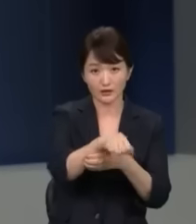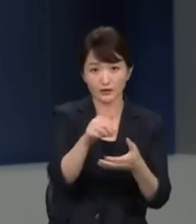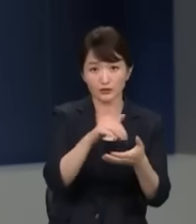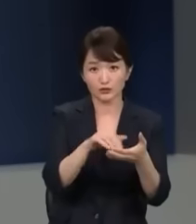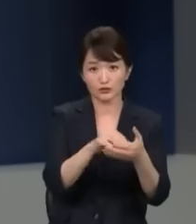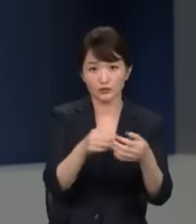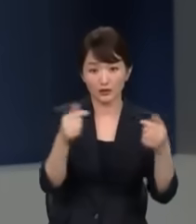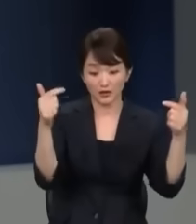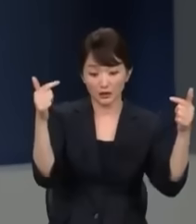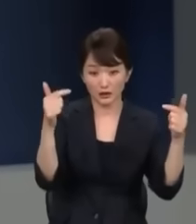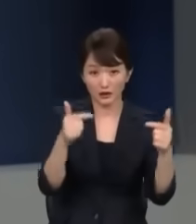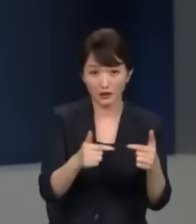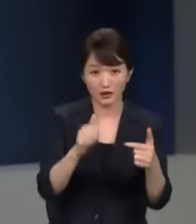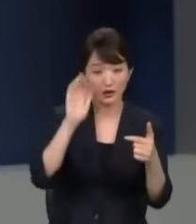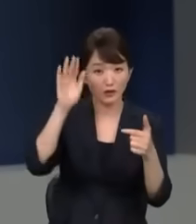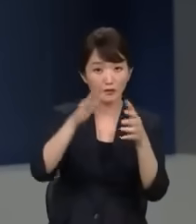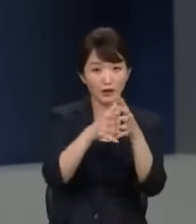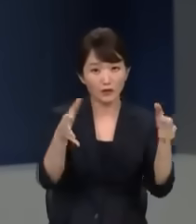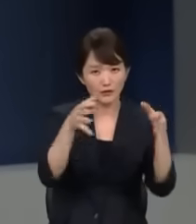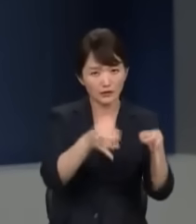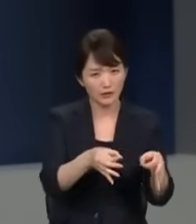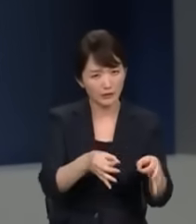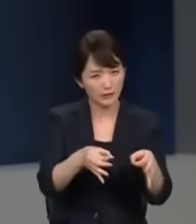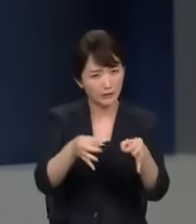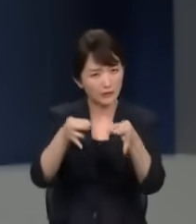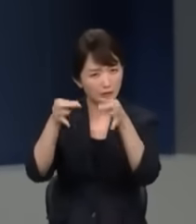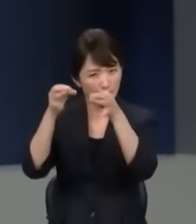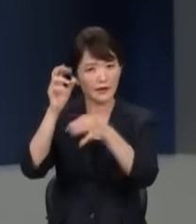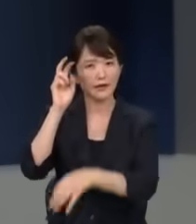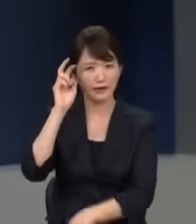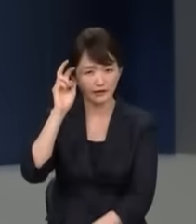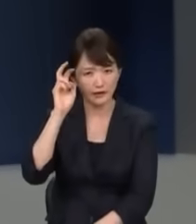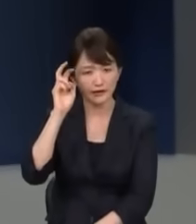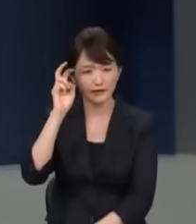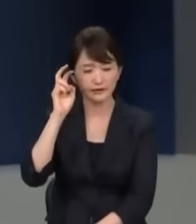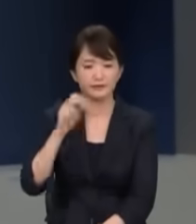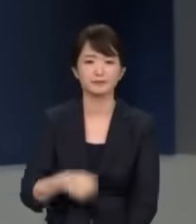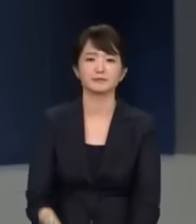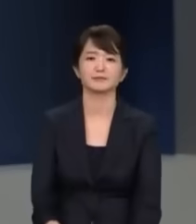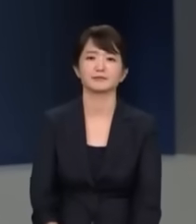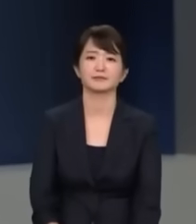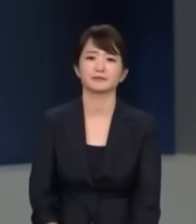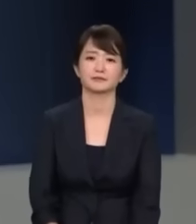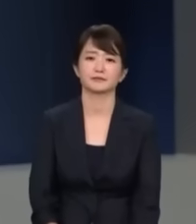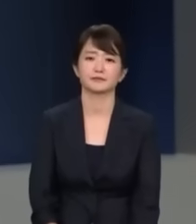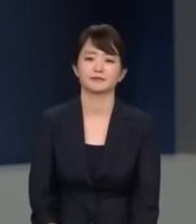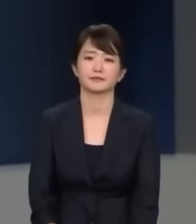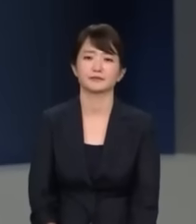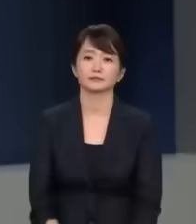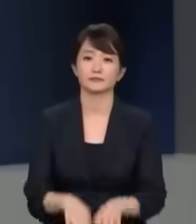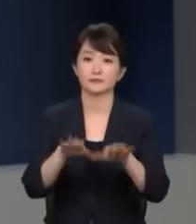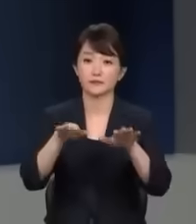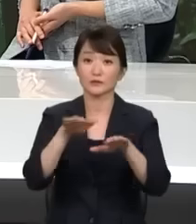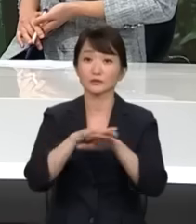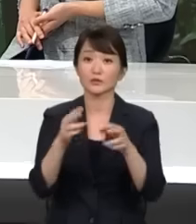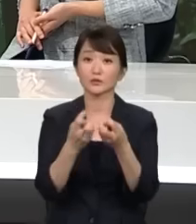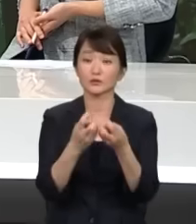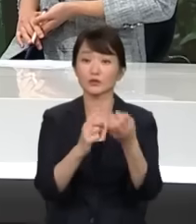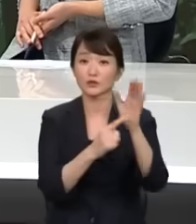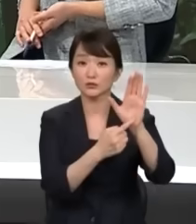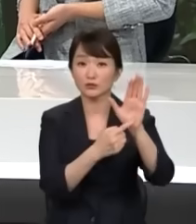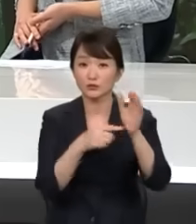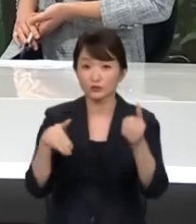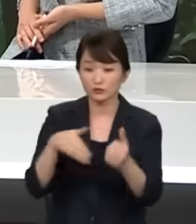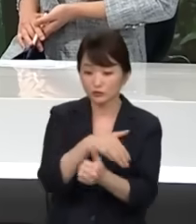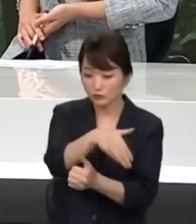줄면서 앞으로 집값도 심상치 않겠다, 이런 정부의 판단이 깔려있는 것으로 보입니다. 오늘 나온 대책의 시장